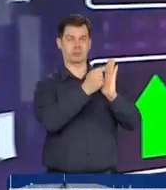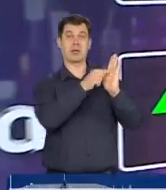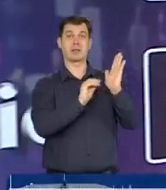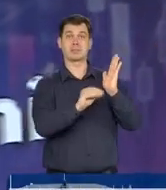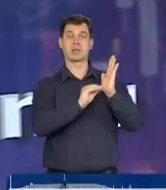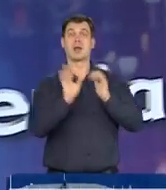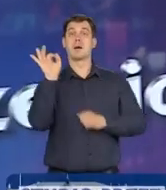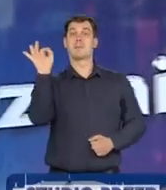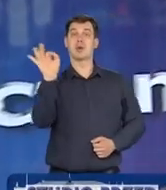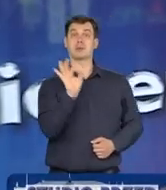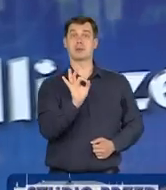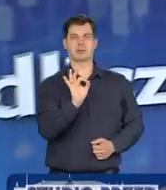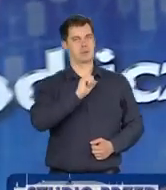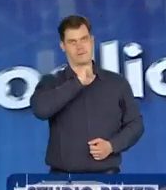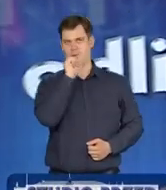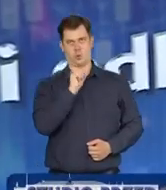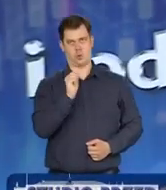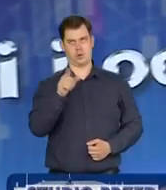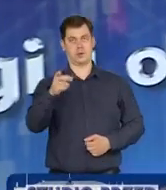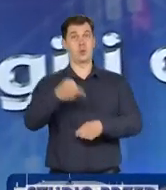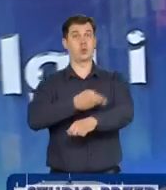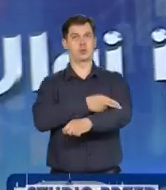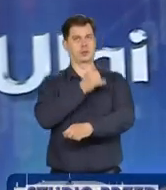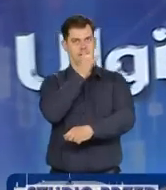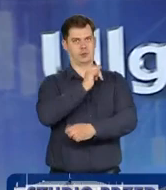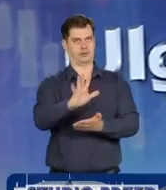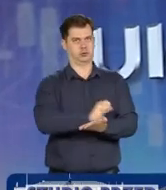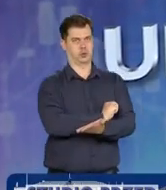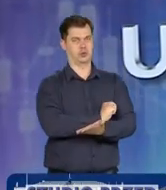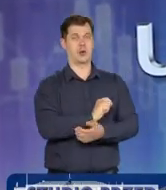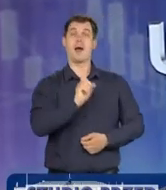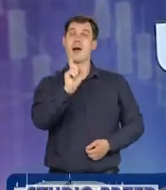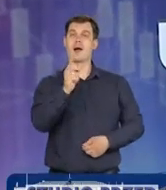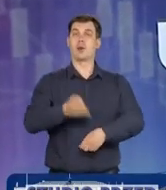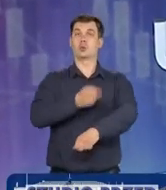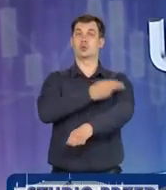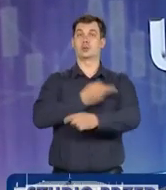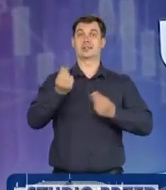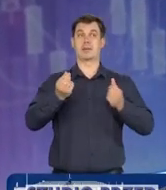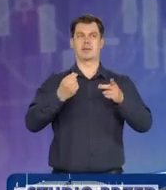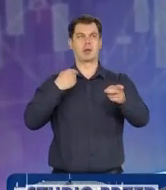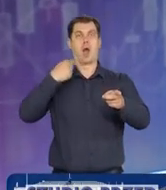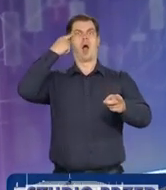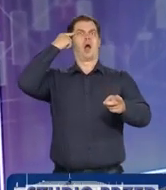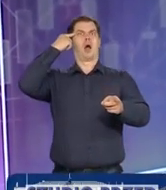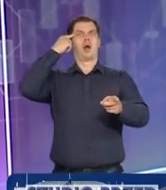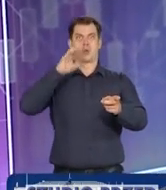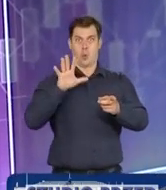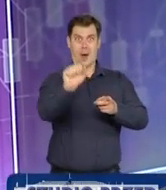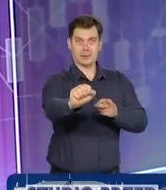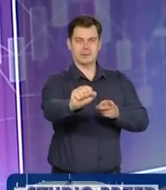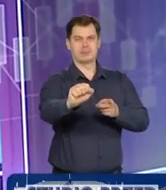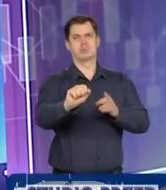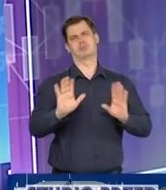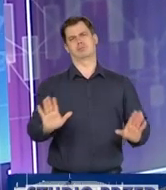w ogóle żadne odsetki nie mogą być pobierane do końca tego miesiąca i jak państwo urząd skarbowy przypomniał taki płatności to wtedy